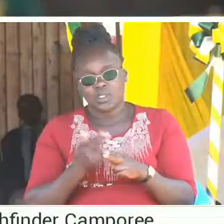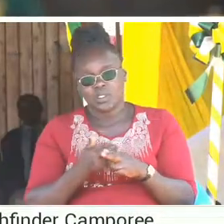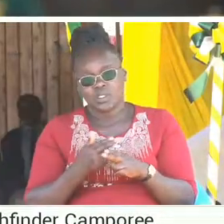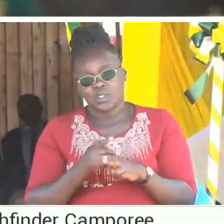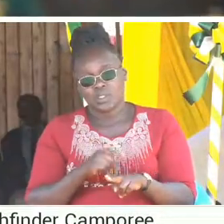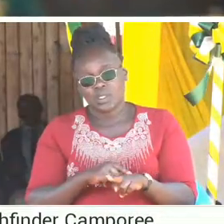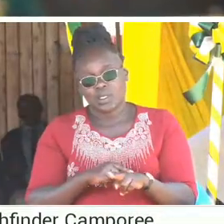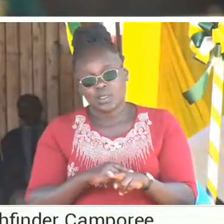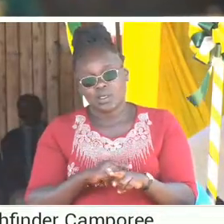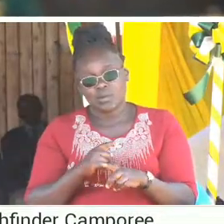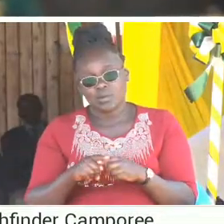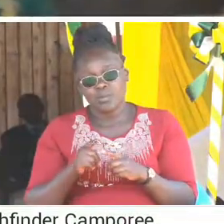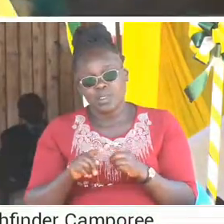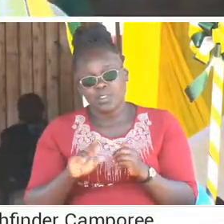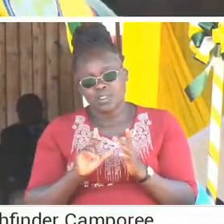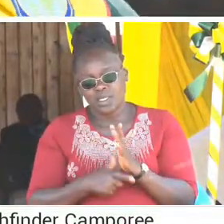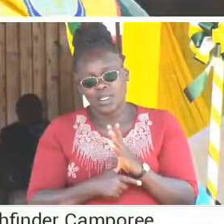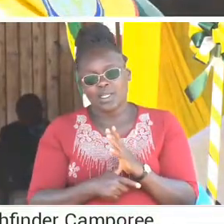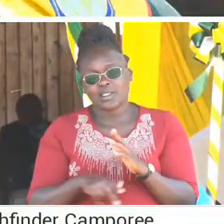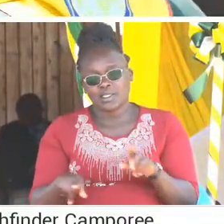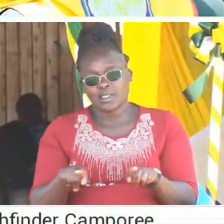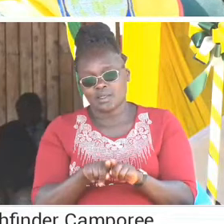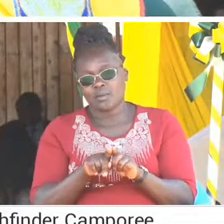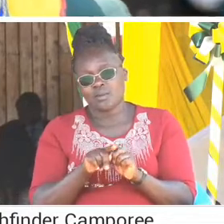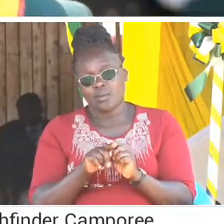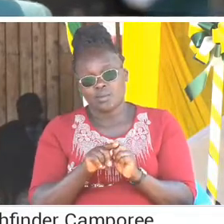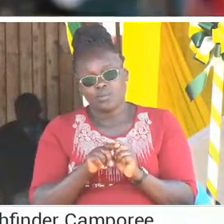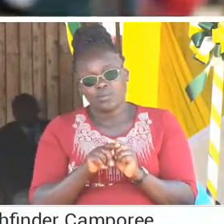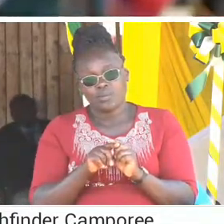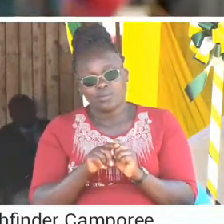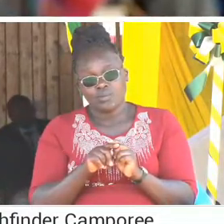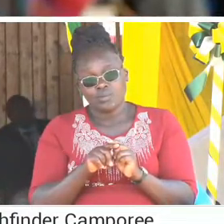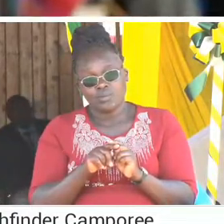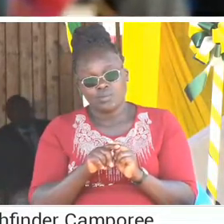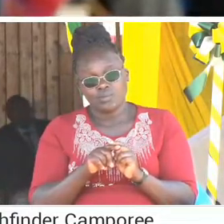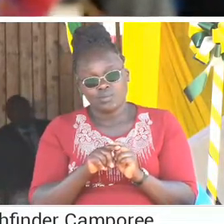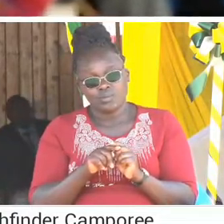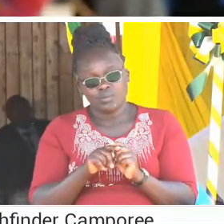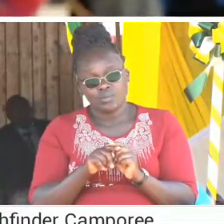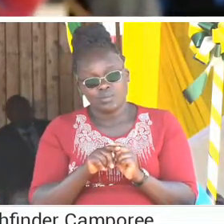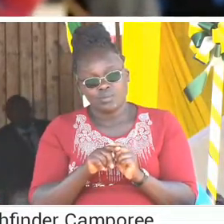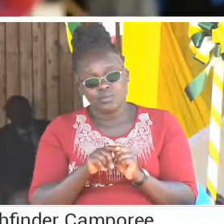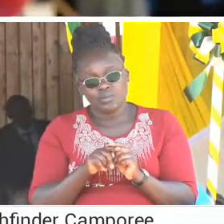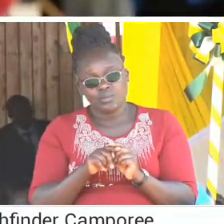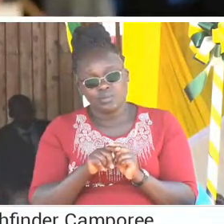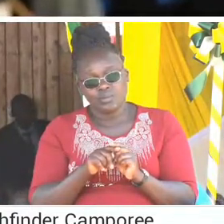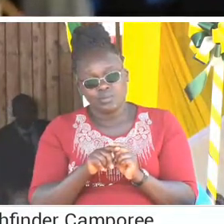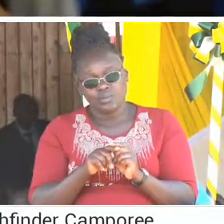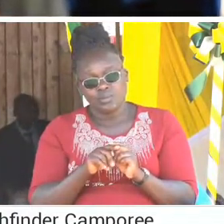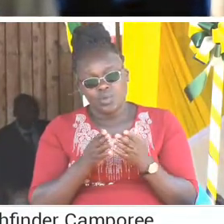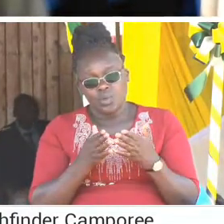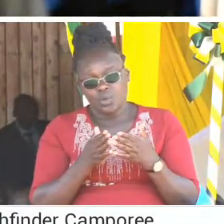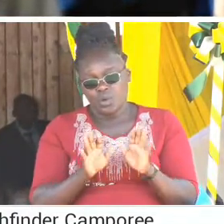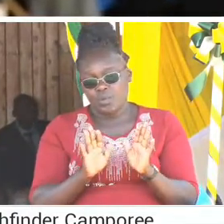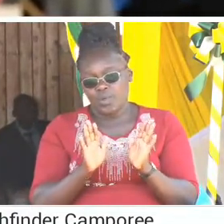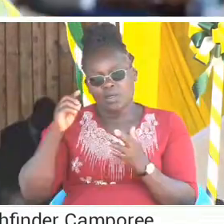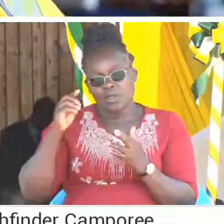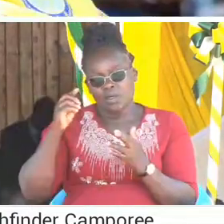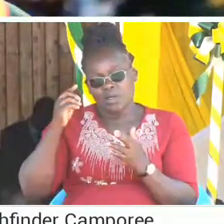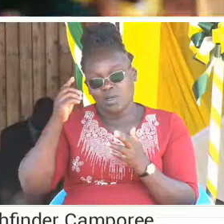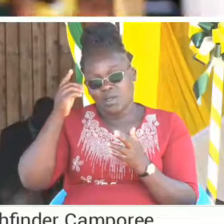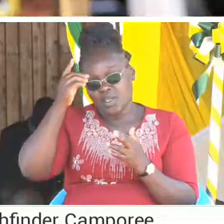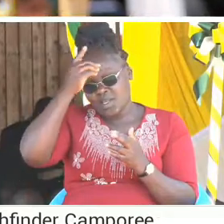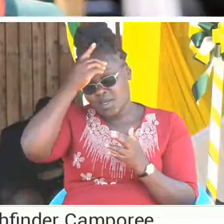ni ahadi ya baadaye pia. Yaani mimi napenda kuita ahadi ya wakati wote. Fungua na mimi kwenye Biblia yako.